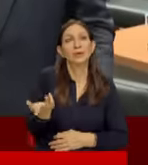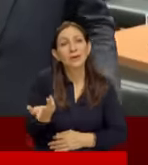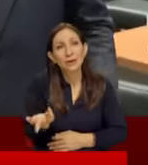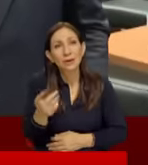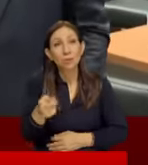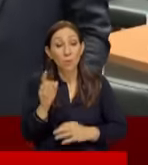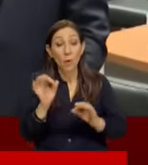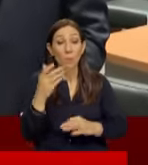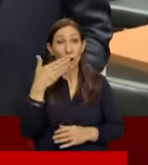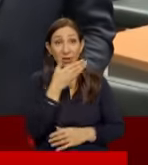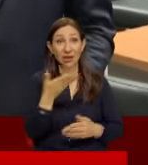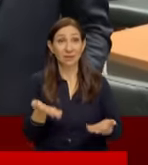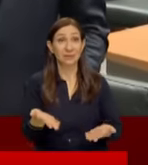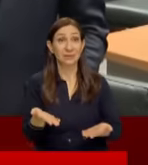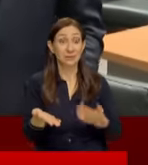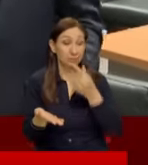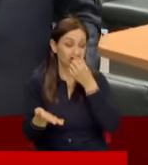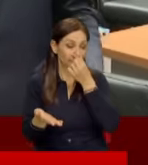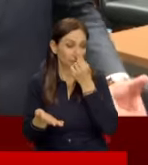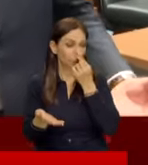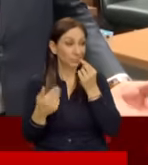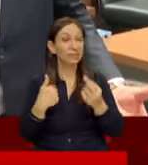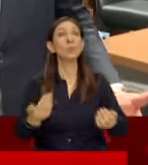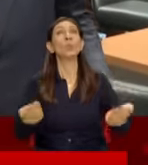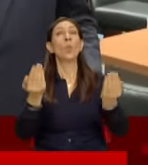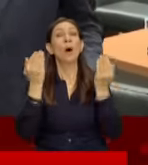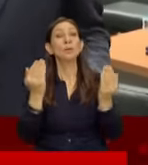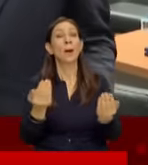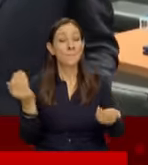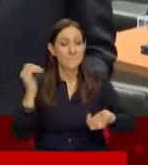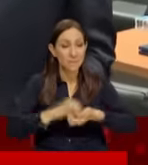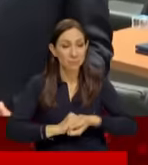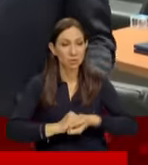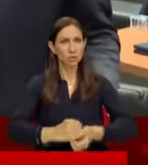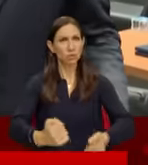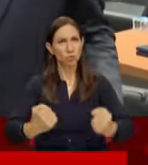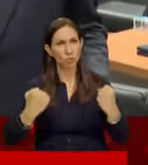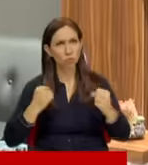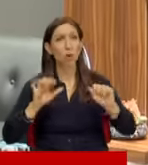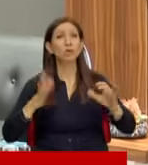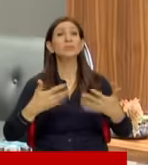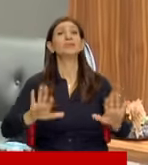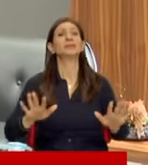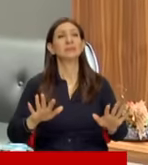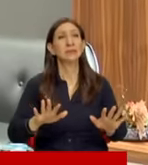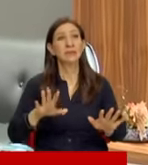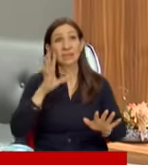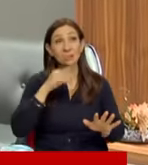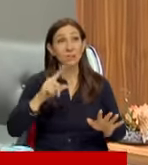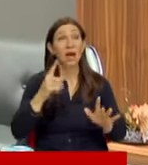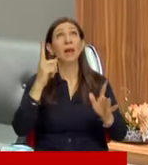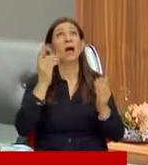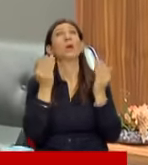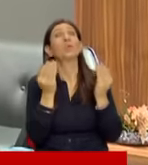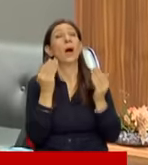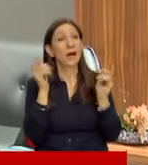şu mübarek Ramazan ayında biz dualarımızda birliğimizi, dirliğimizi bozmasın hiç kimse diye